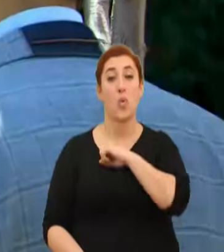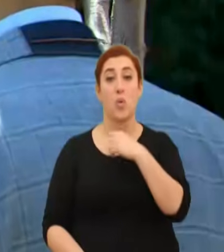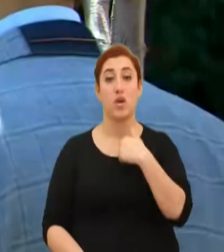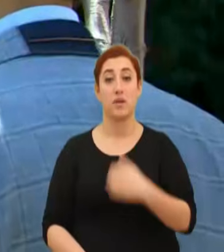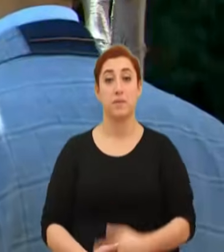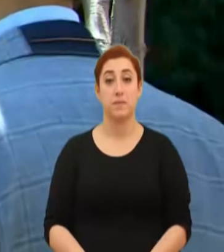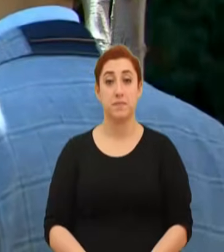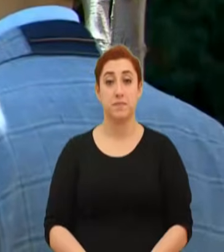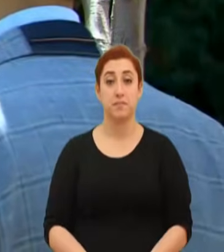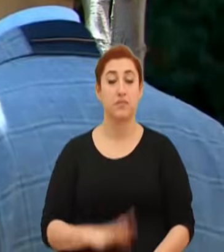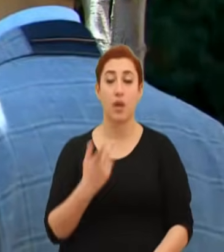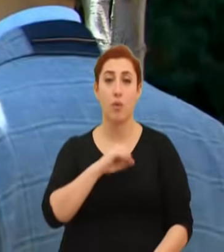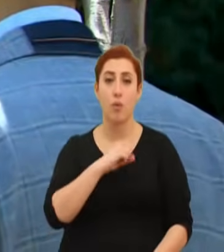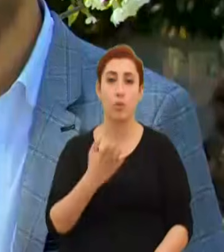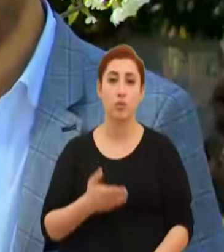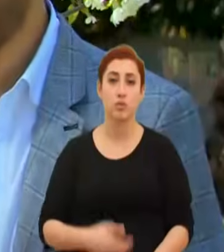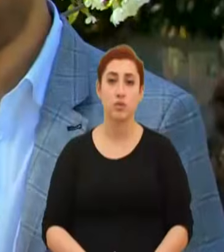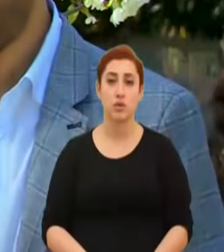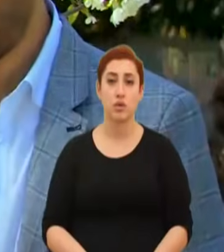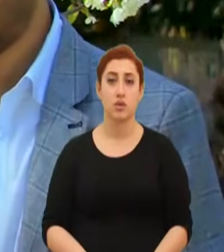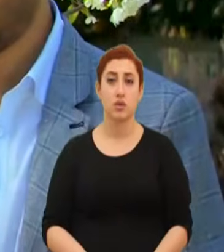korkuyorum. Neden korkuyorsun?